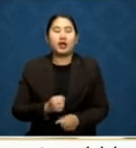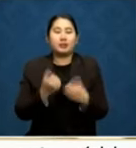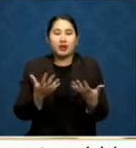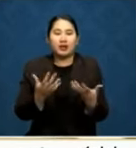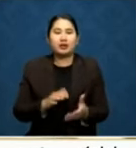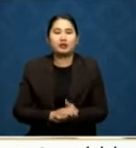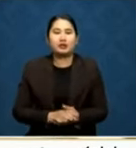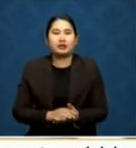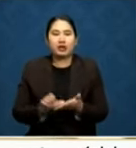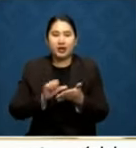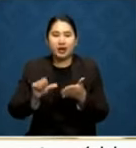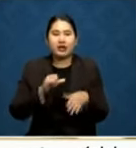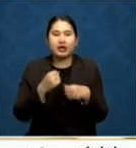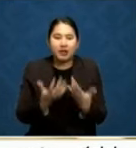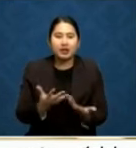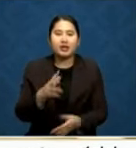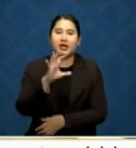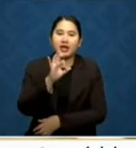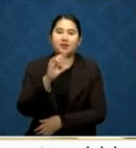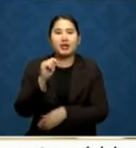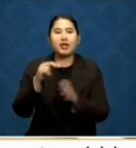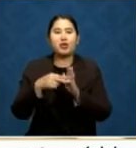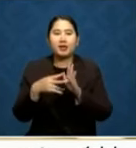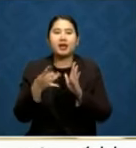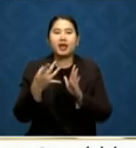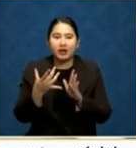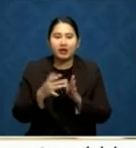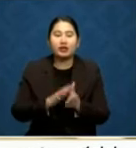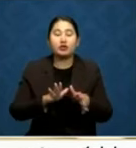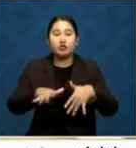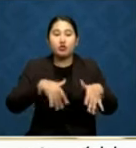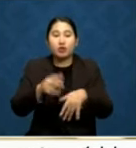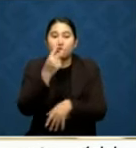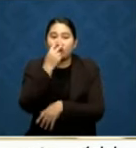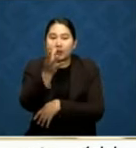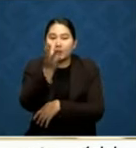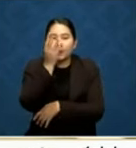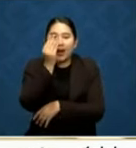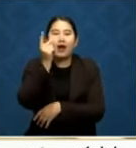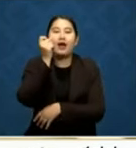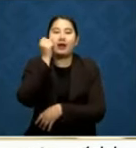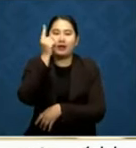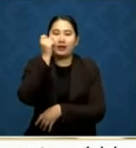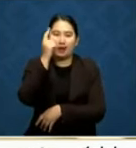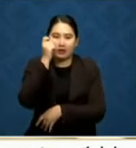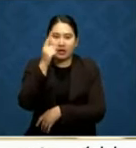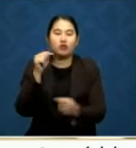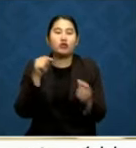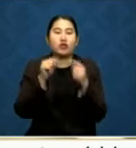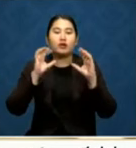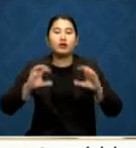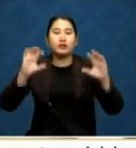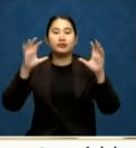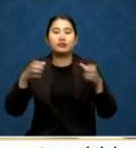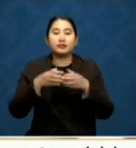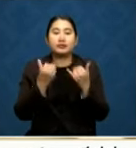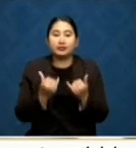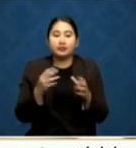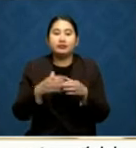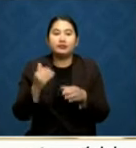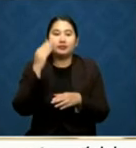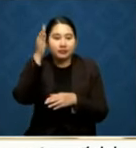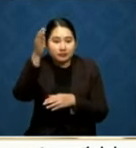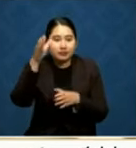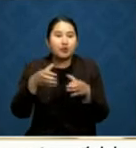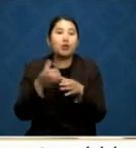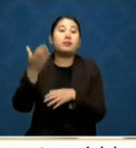เอาเปลี่ยนอย่างไร Ft มัเป็นยังไงพี่น้องประจายจนจะได้อันนิสงจากรธบานชุดนีุ้ดหน้าุดต่ไป ชุด